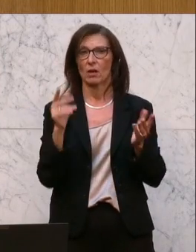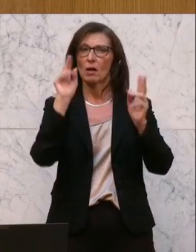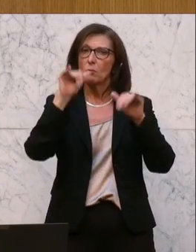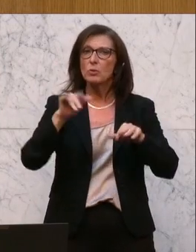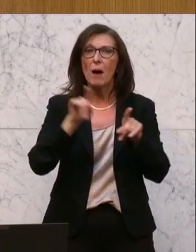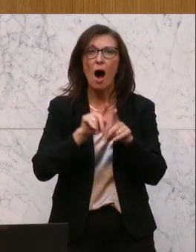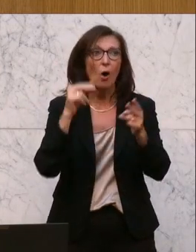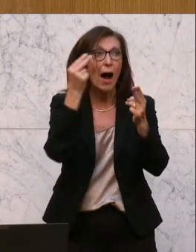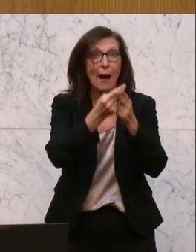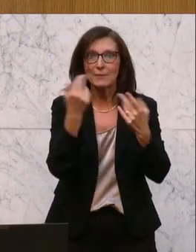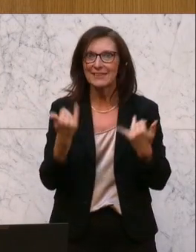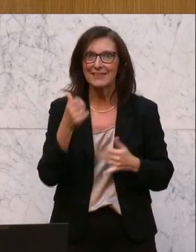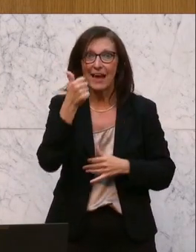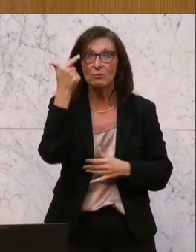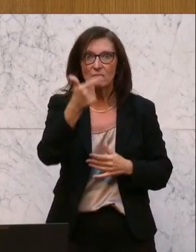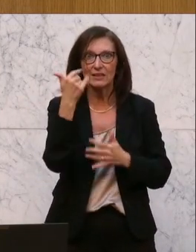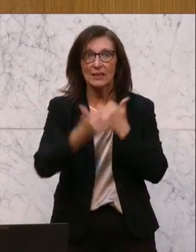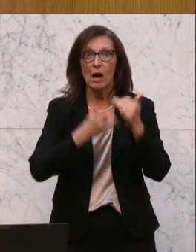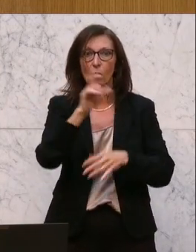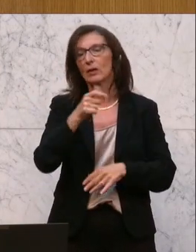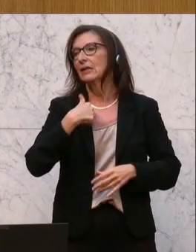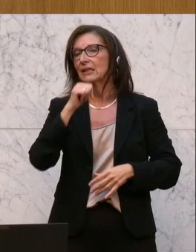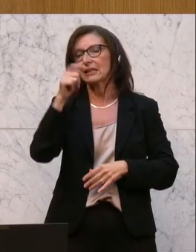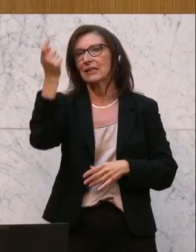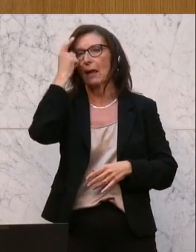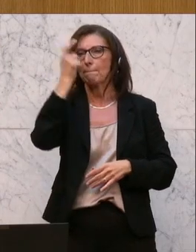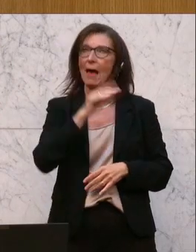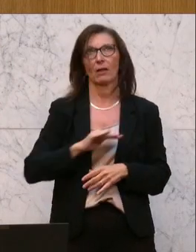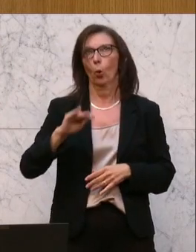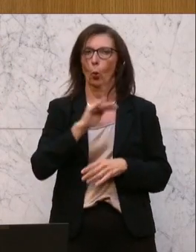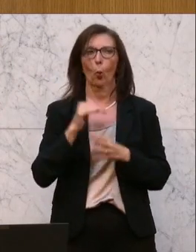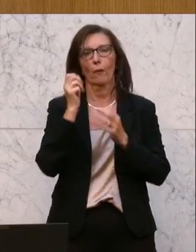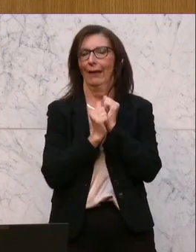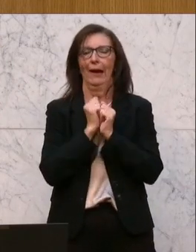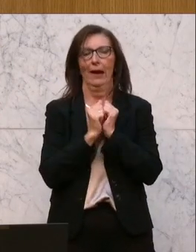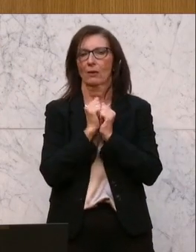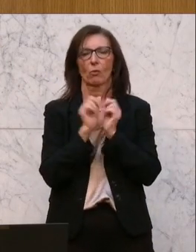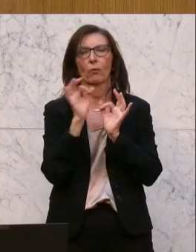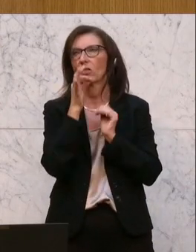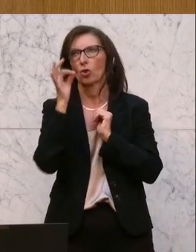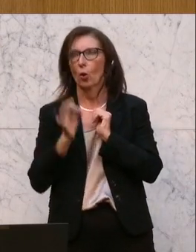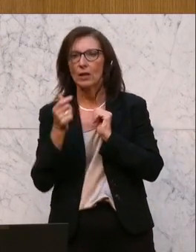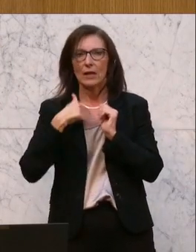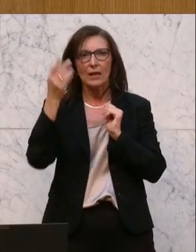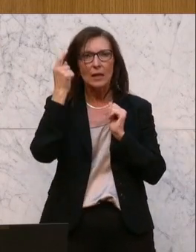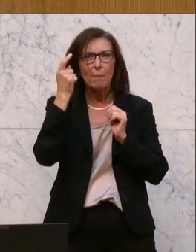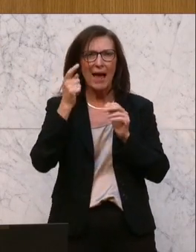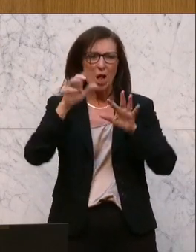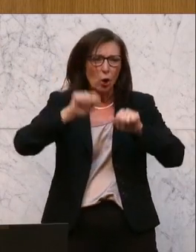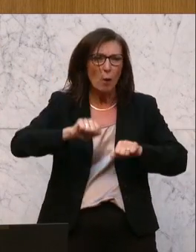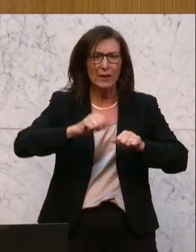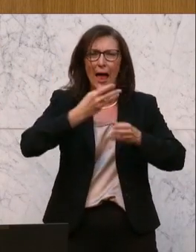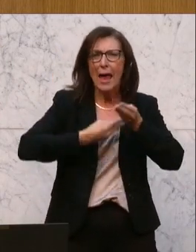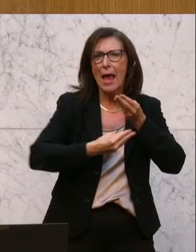werden müssen im 21. Jahrhundert. Und damit meine ich nicht die Grundrechnungsarten oder Deutsch, sondern ganz generell Kompetenzen wie